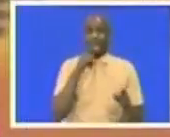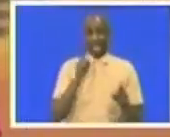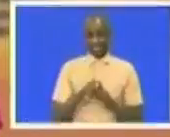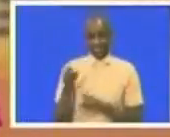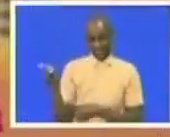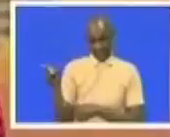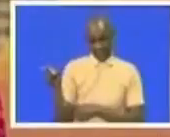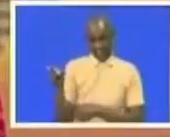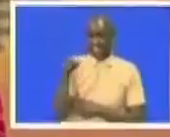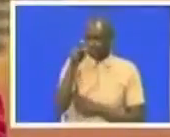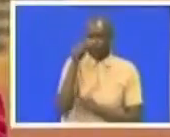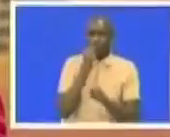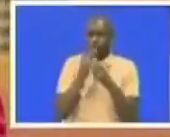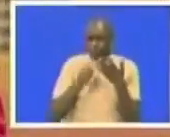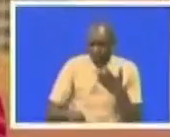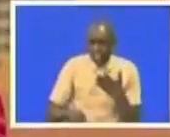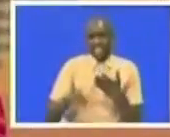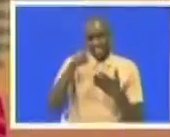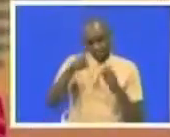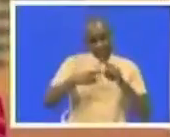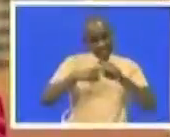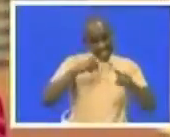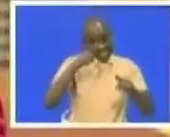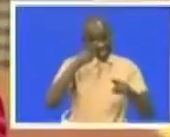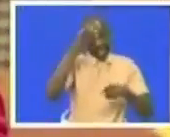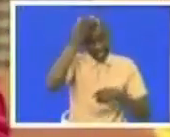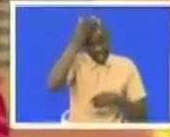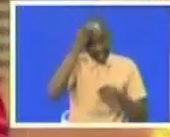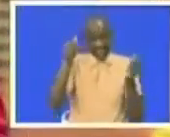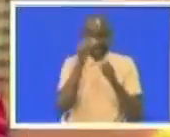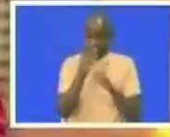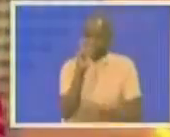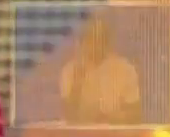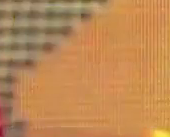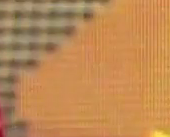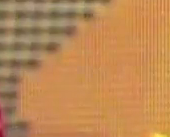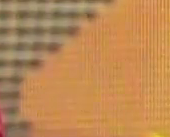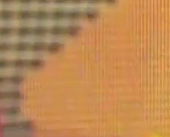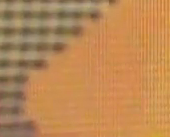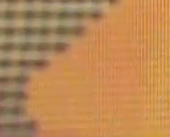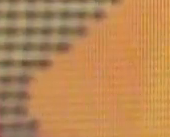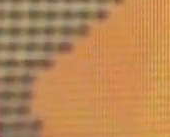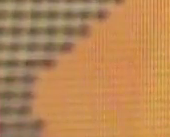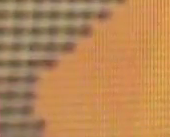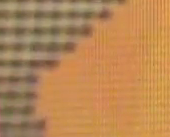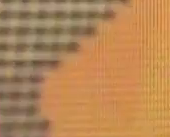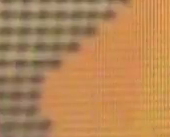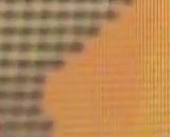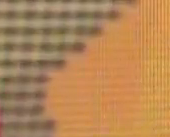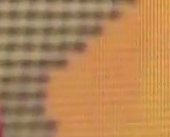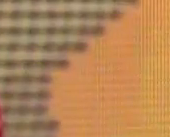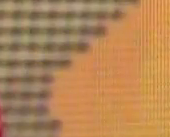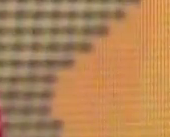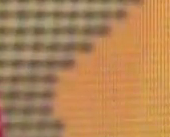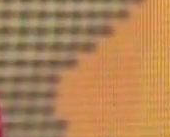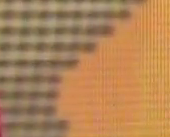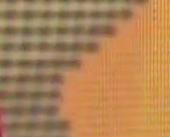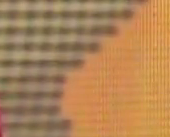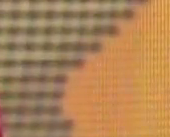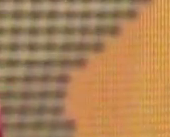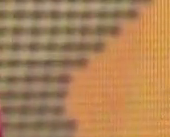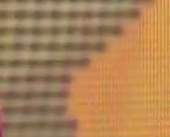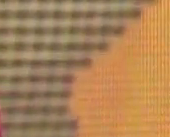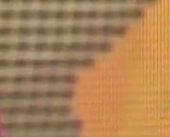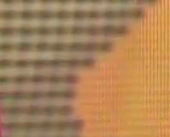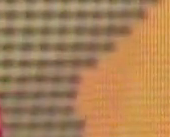kwa madai kuwa walimua dereva wa teksi kisha kupanga njama ya kuutupa mwili wa marehemu. Wakuu wa shule